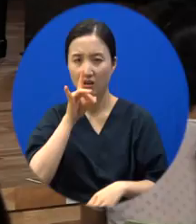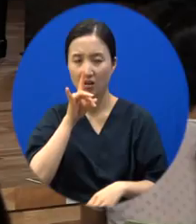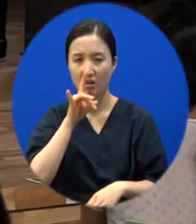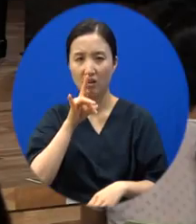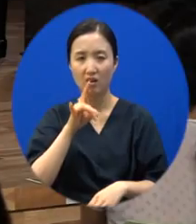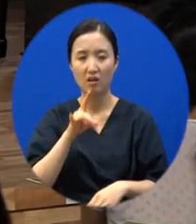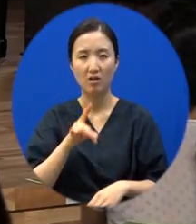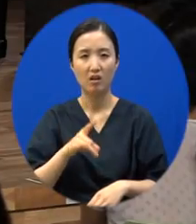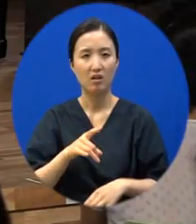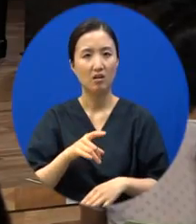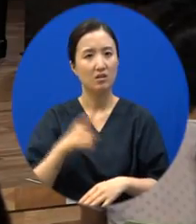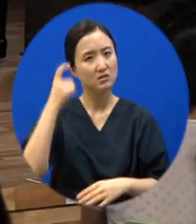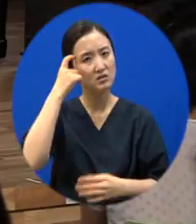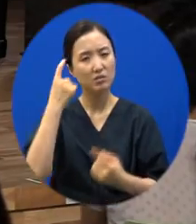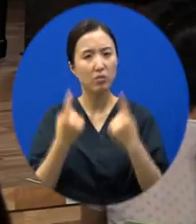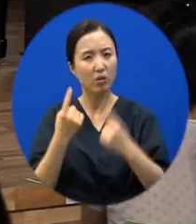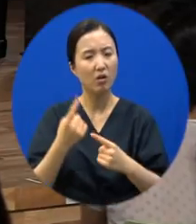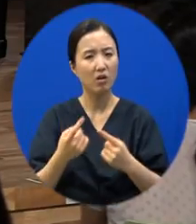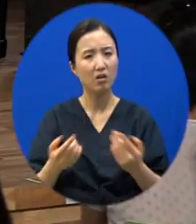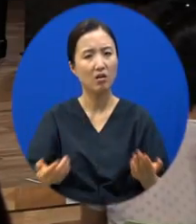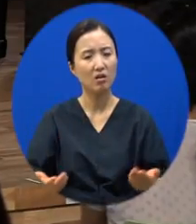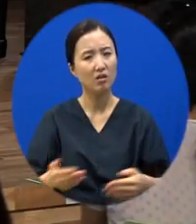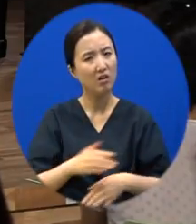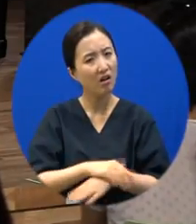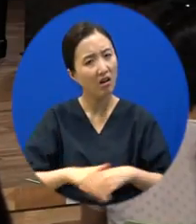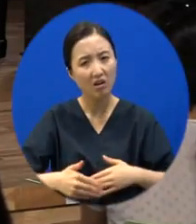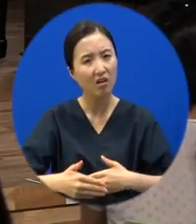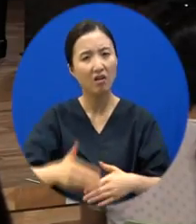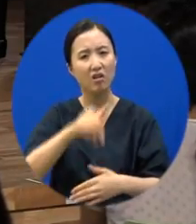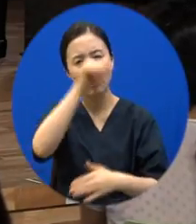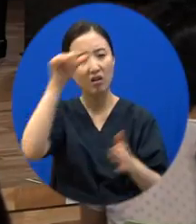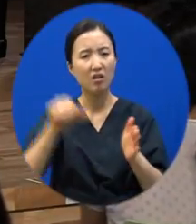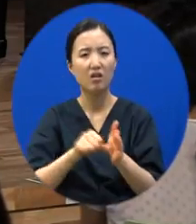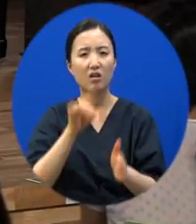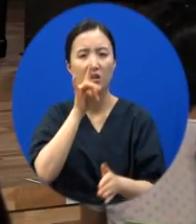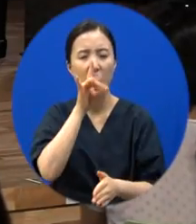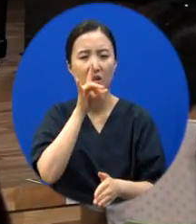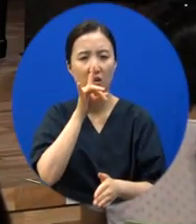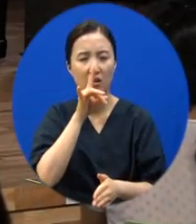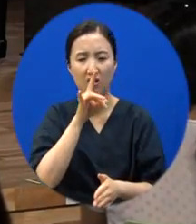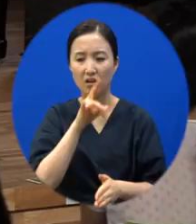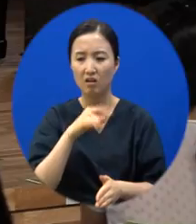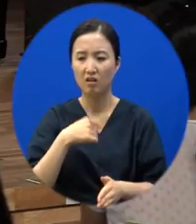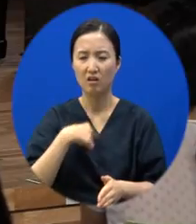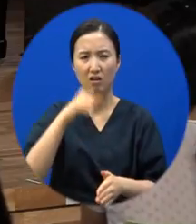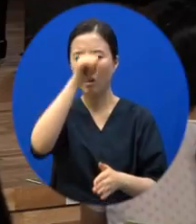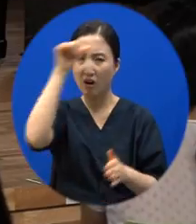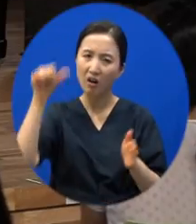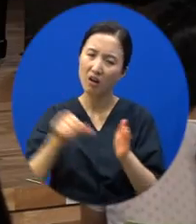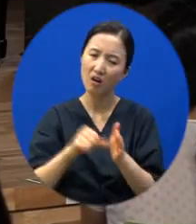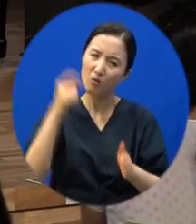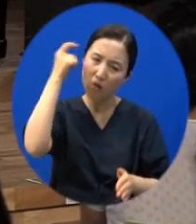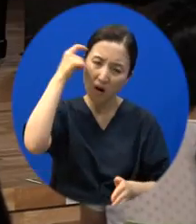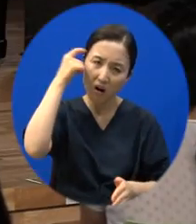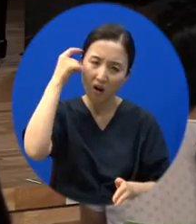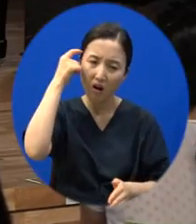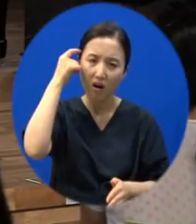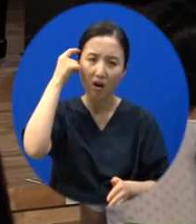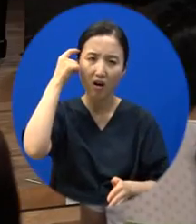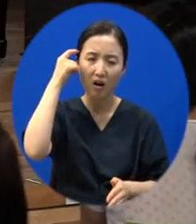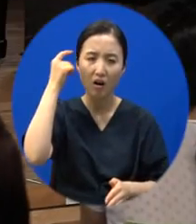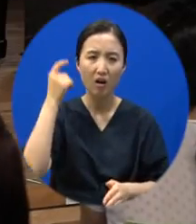내가 생각했던 대로 아무것도 흘러가지 않는 거예요. 왜 내 인생은 왜 이러지? 내 인생은 왜